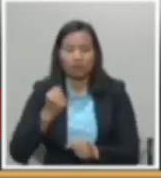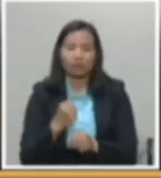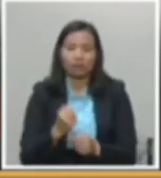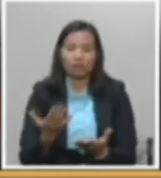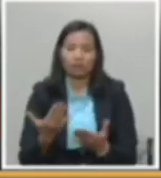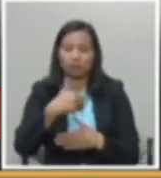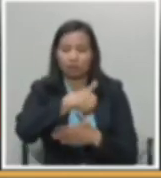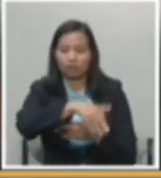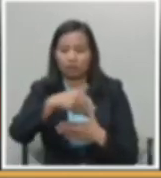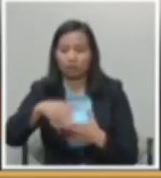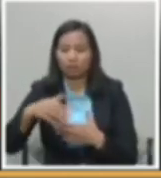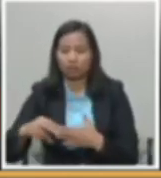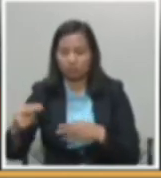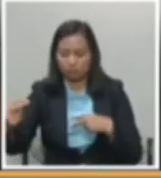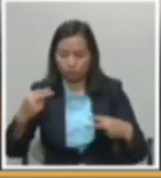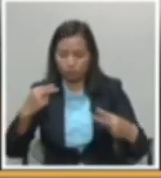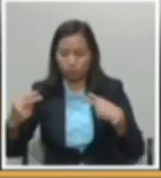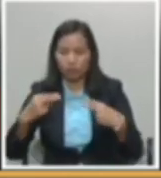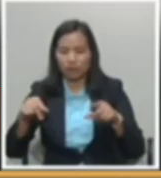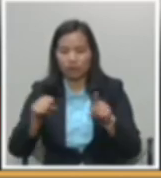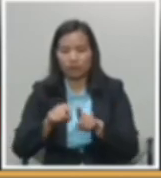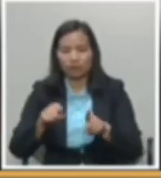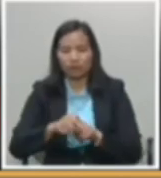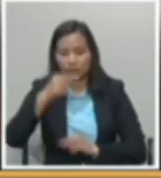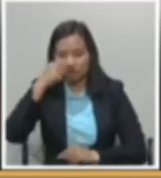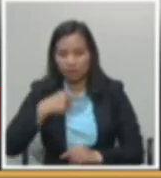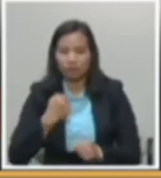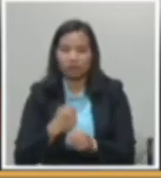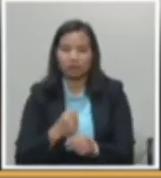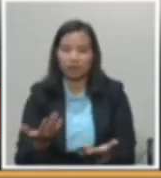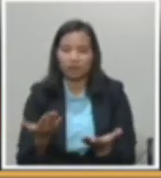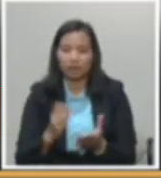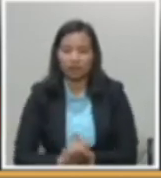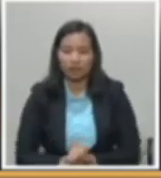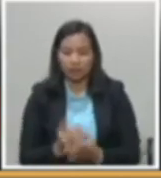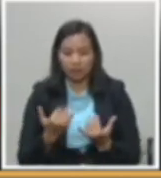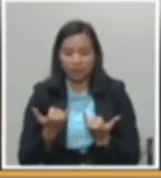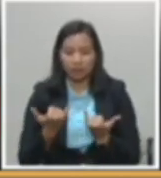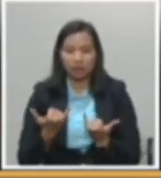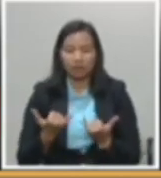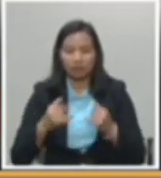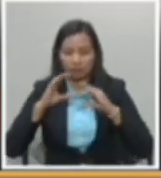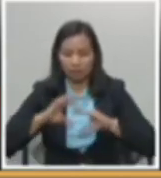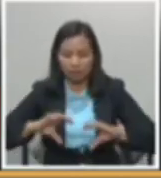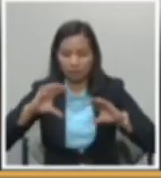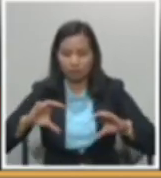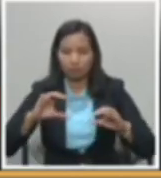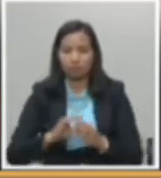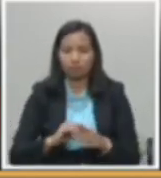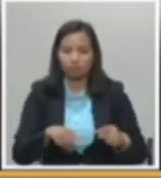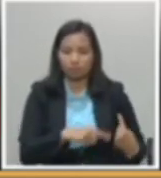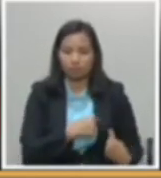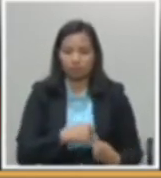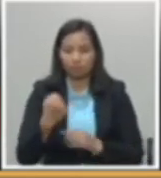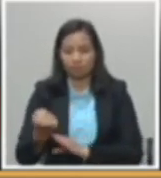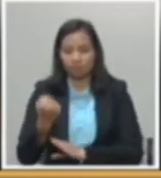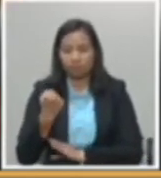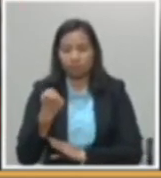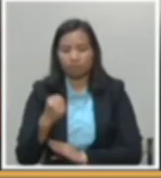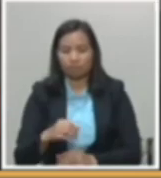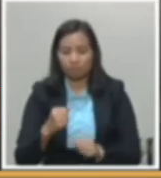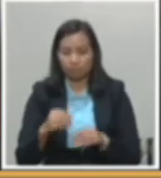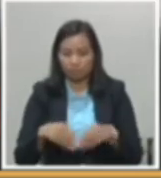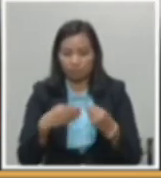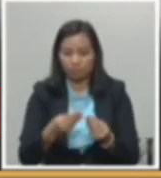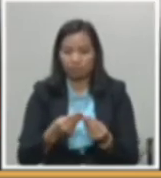รคะประเทศไทยก็เช่นเดียวกันค่ะสถานการณ์ในตอนนี้รัฐบาลต้องสร้างความเชื่อมั่นไม่ใช่สร้างความยำเก